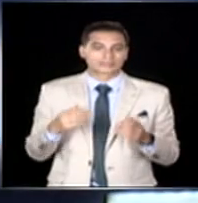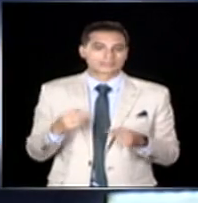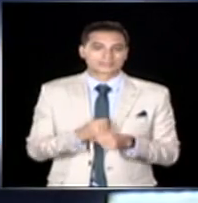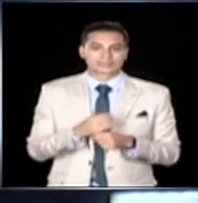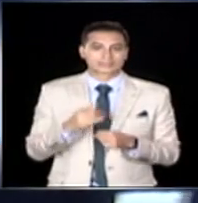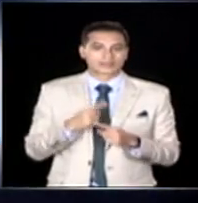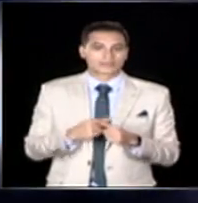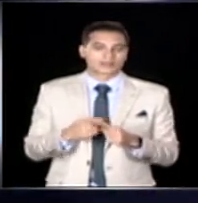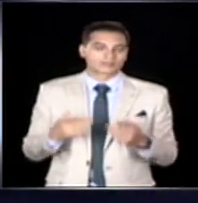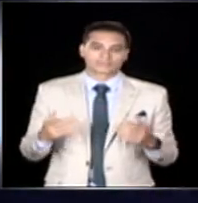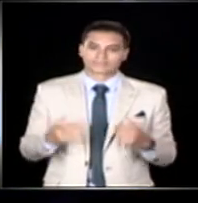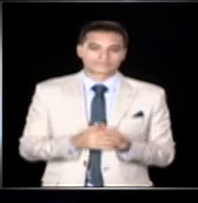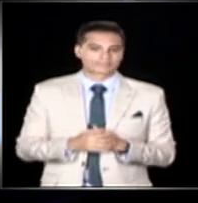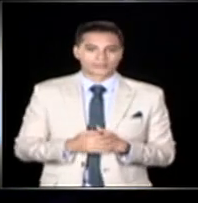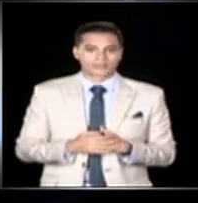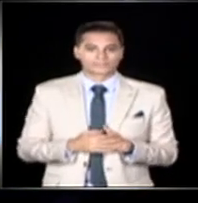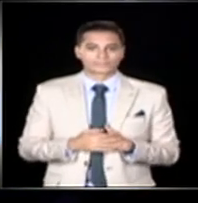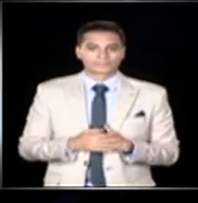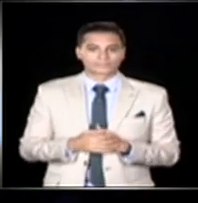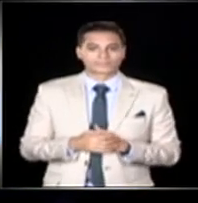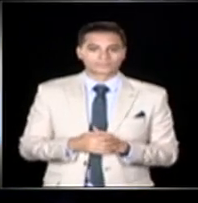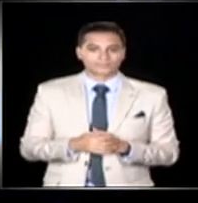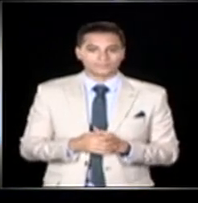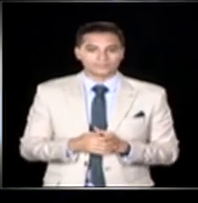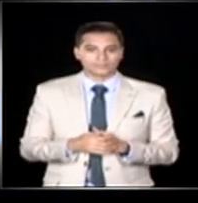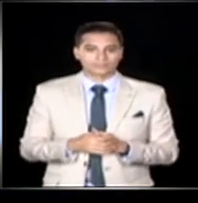غلط. تعالي تفضلي.